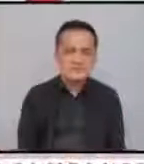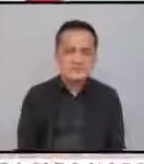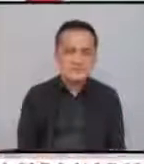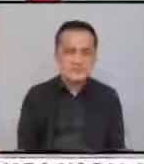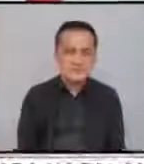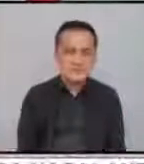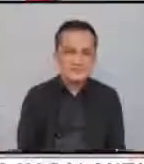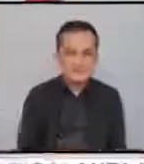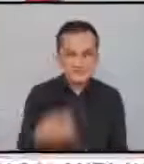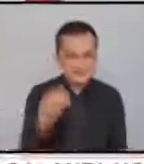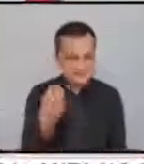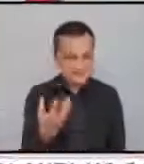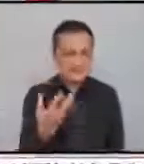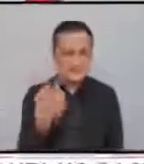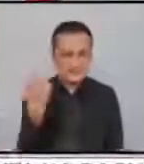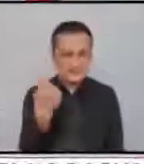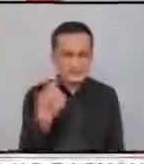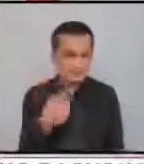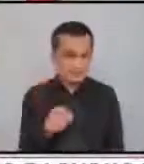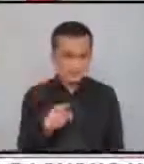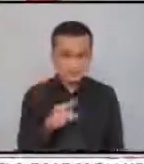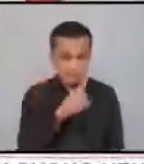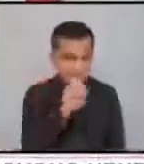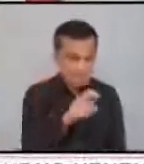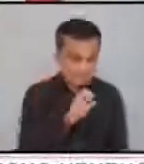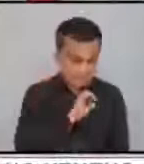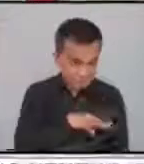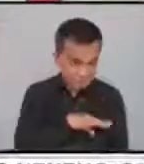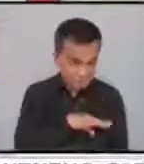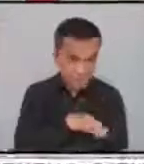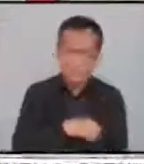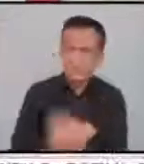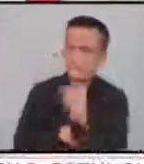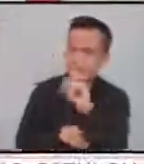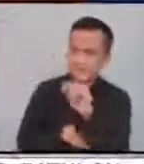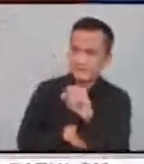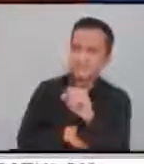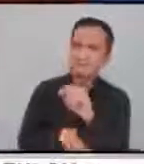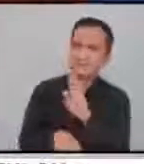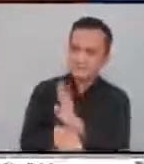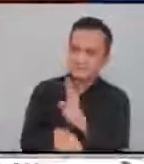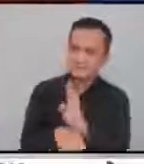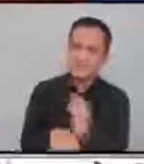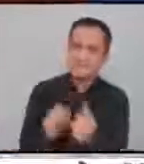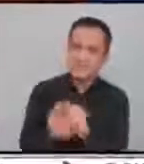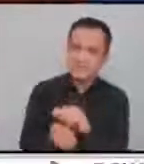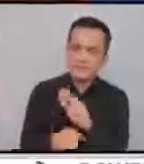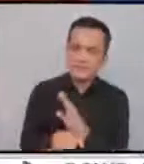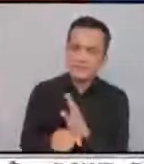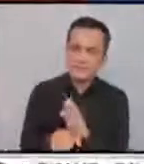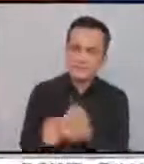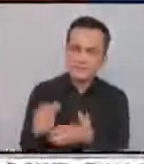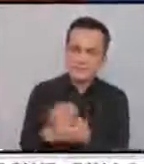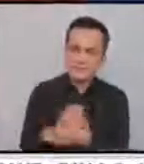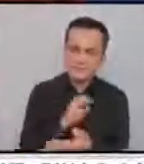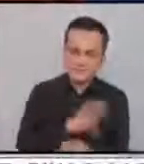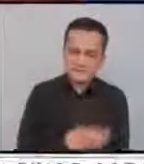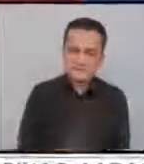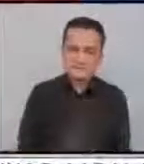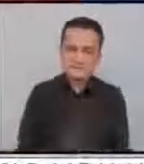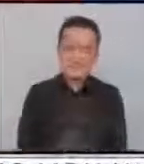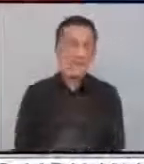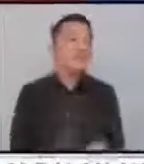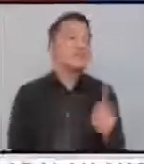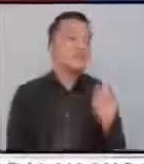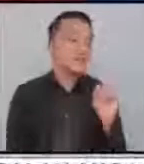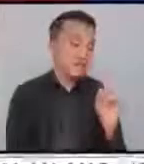yung pinagkakakitaan mo rin, Daniel. Yes po. Ito na yung naging business ko at saka naging source of income. Uy, meron kang ano, caramel macchiato